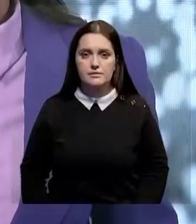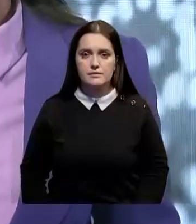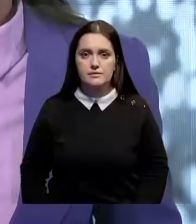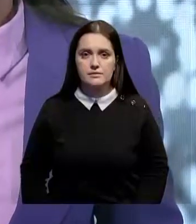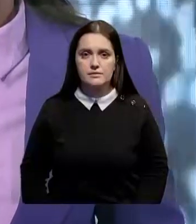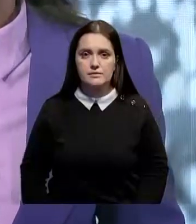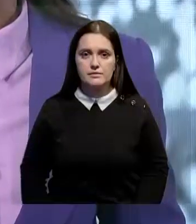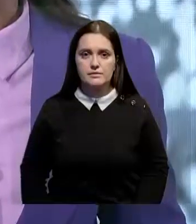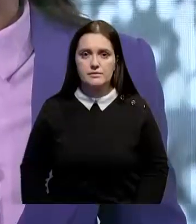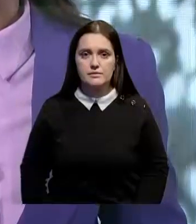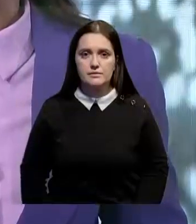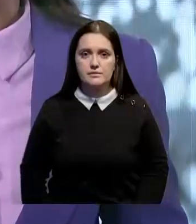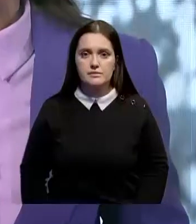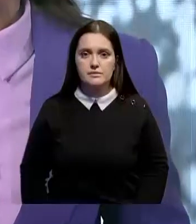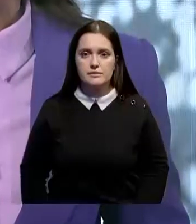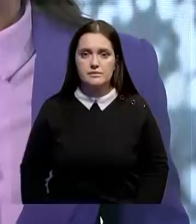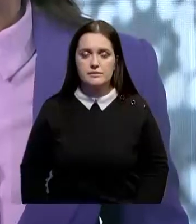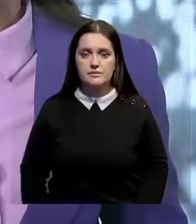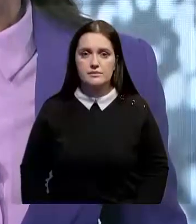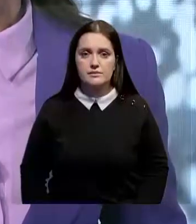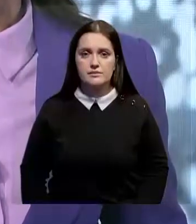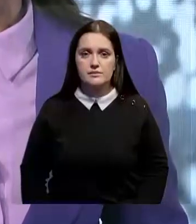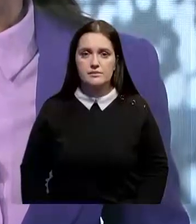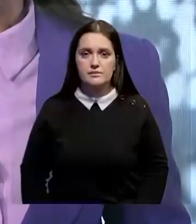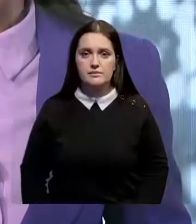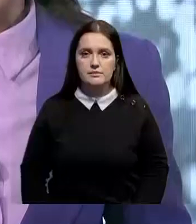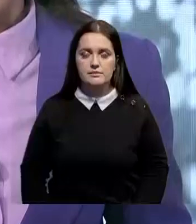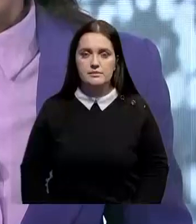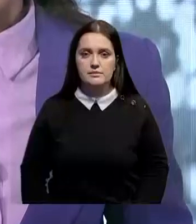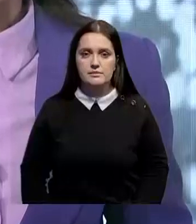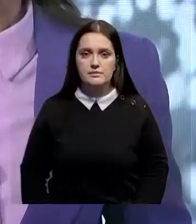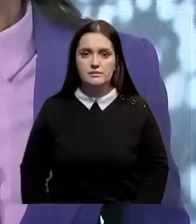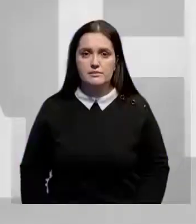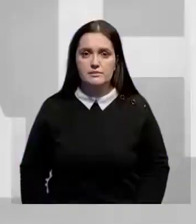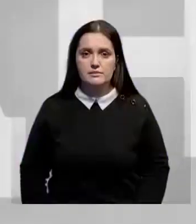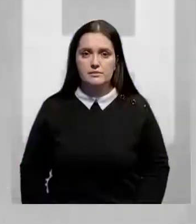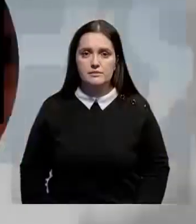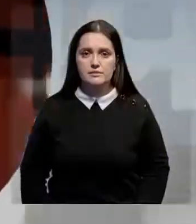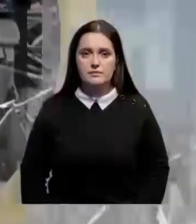обзор саммита. Я напомню, с обзором новостей была Вероника Боярова. А мы продолжаем.